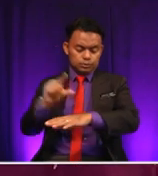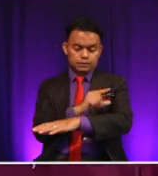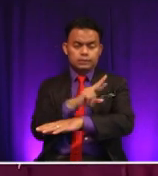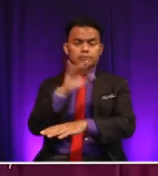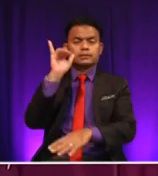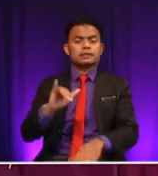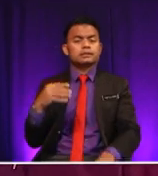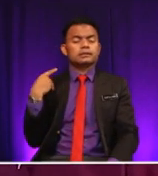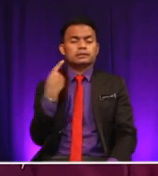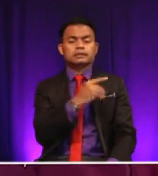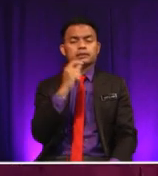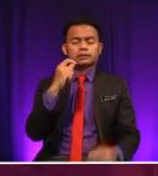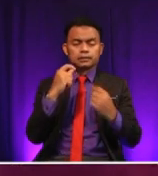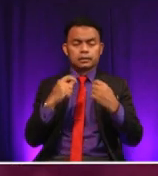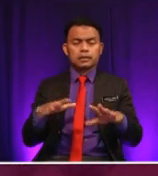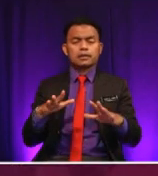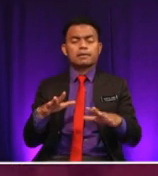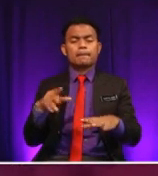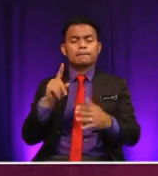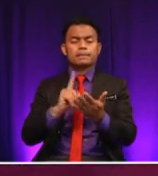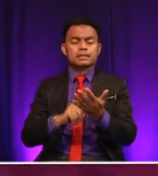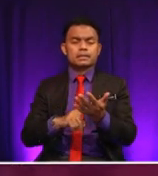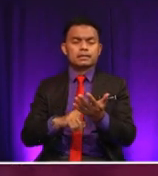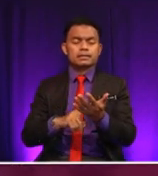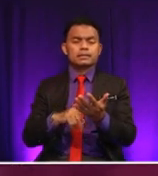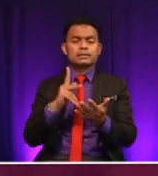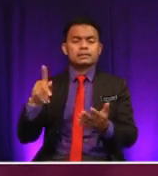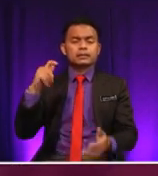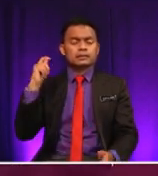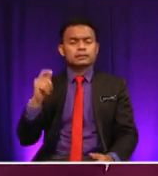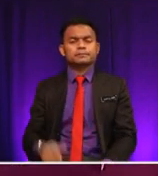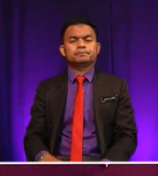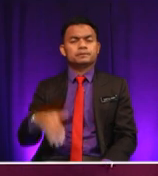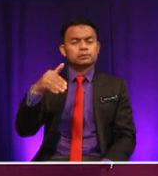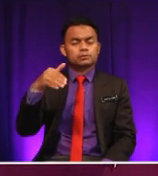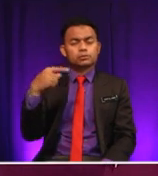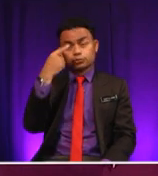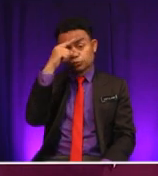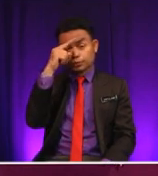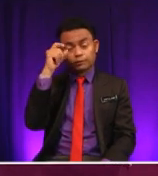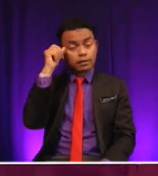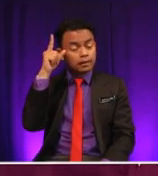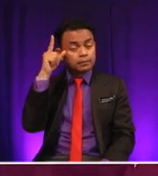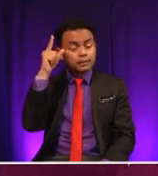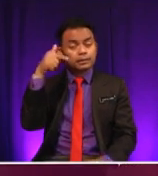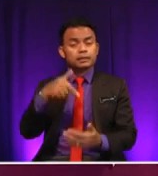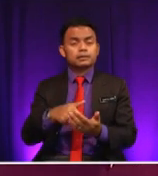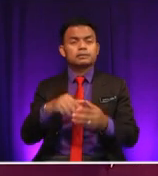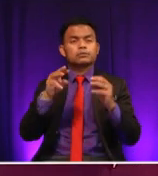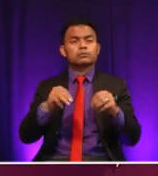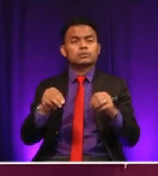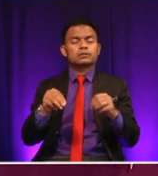jadi sebelum itu menerangkan terlebih dahulu oke untuk memahamkan lagi murid-murid Supaya